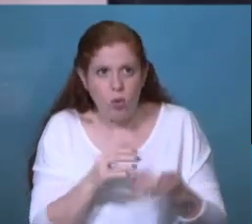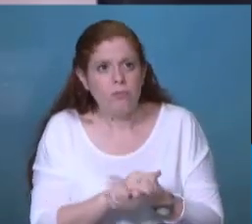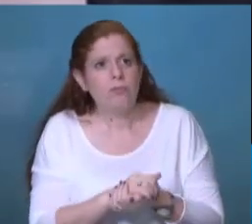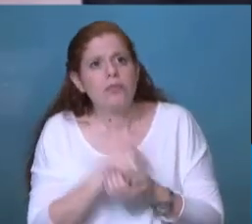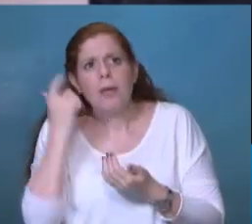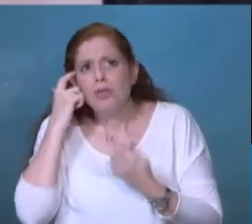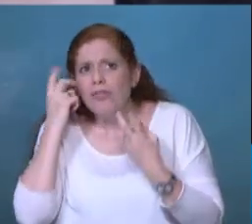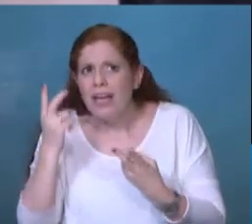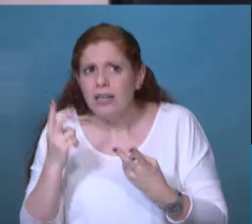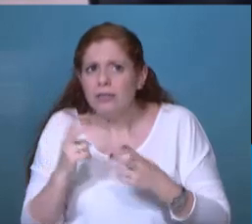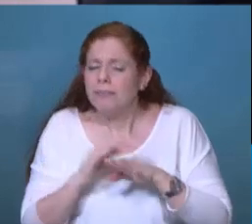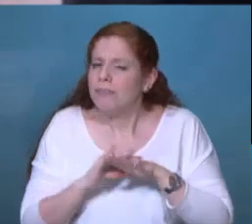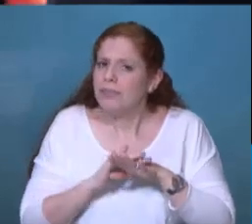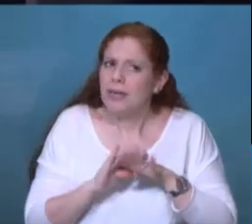sorry.